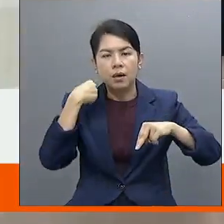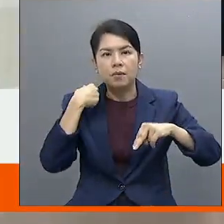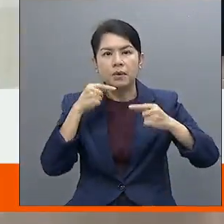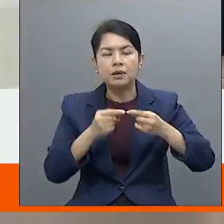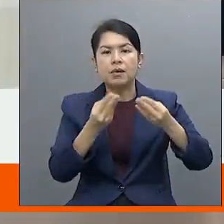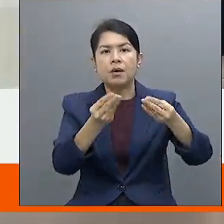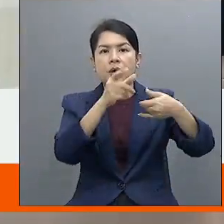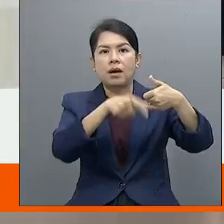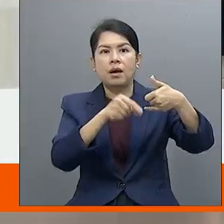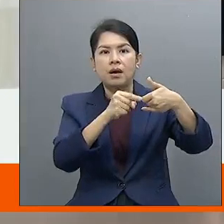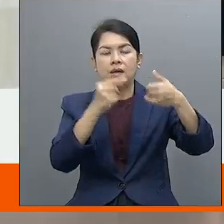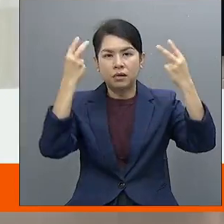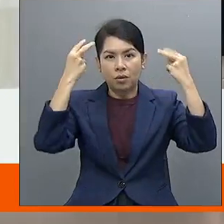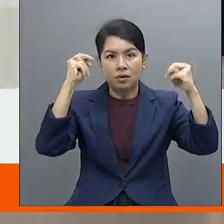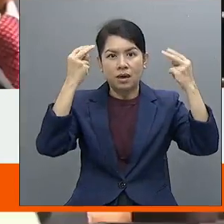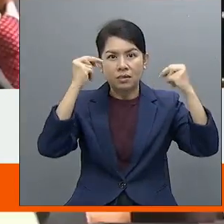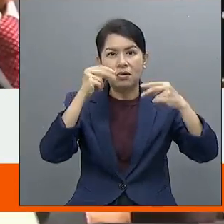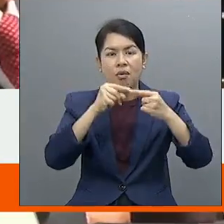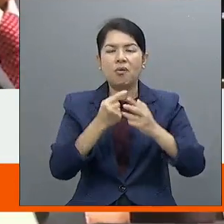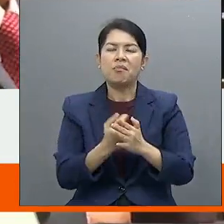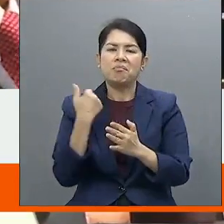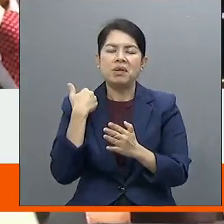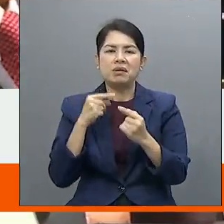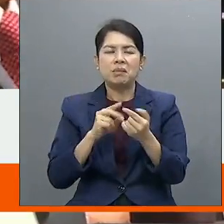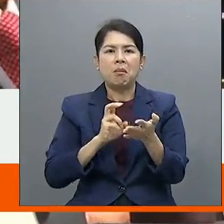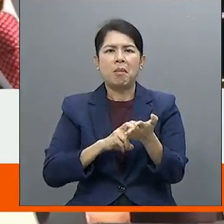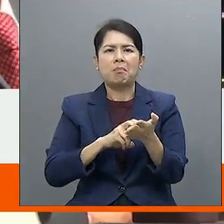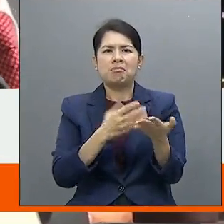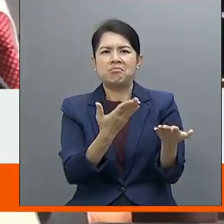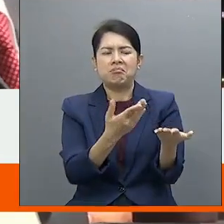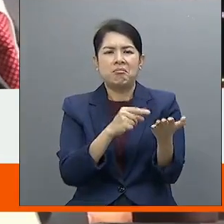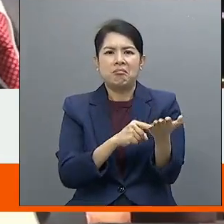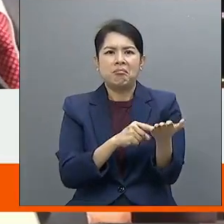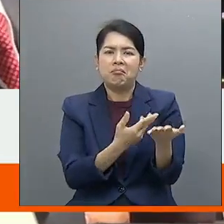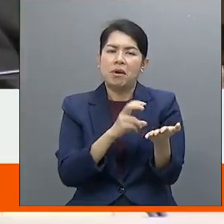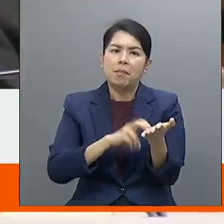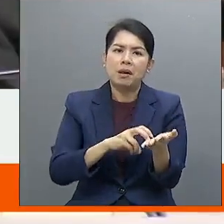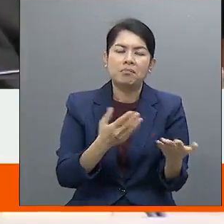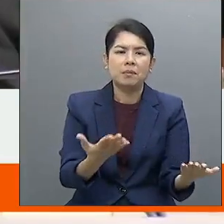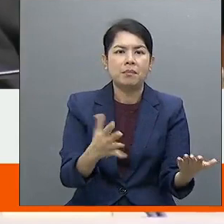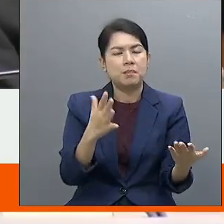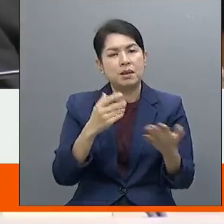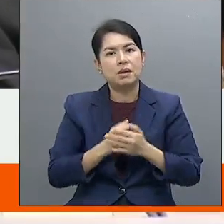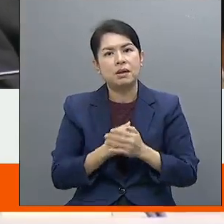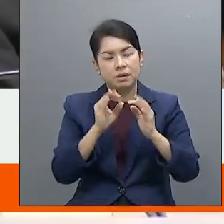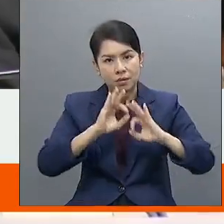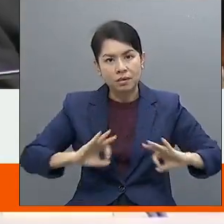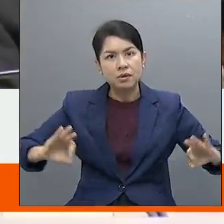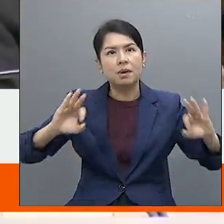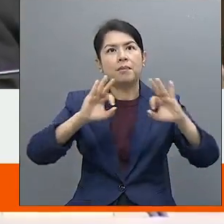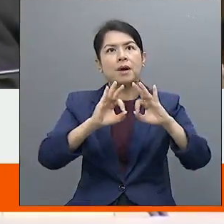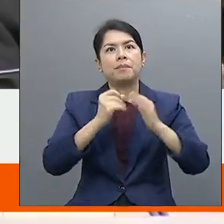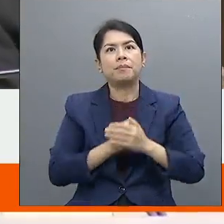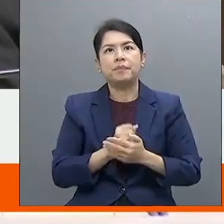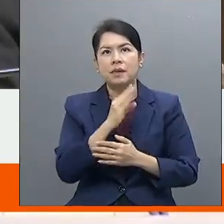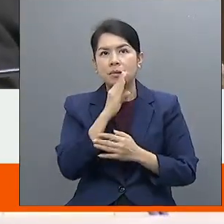ไหมเนี่ยผมว่าไม่มีอะไรรับรองนะรับประกันนะครับแล้วก็อีกประการที่สำคัญเนี่ยถ้าเขาต้องการ